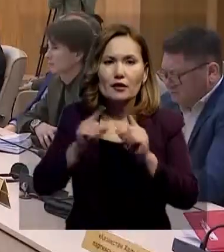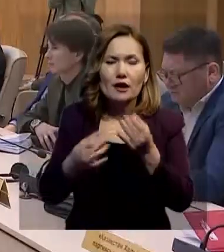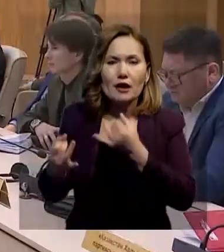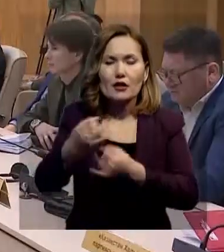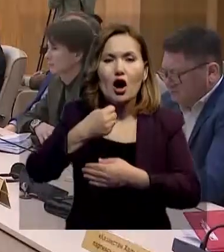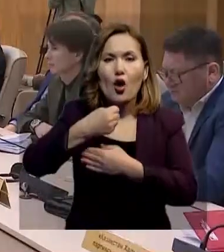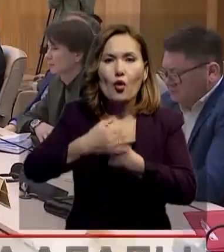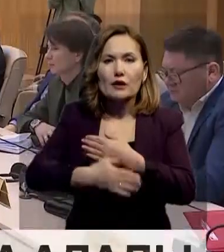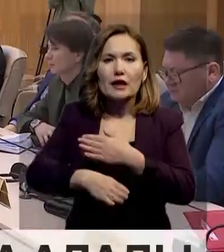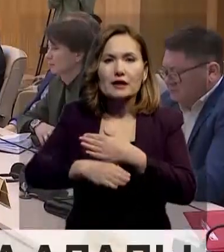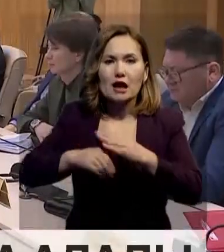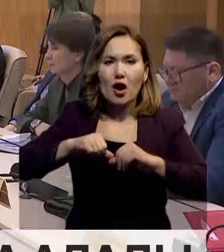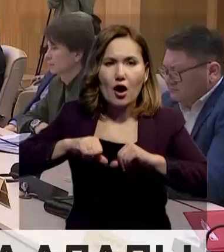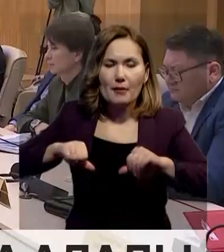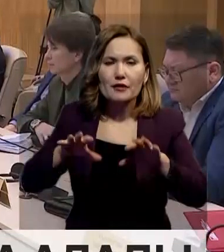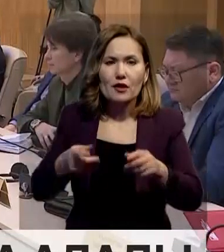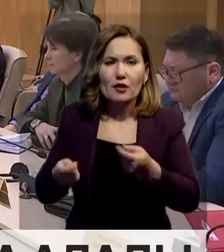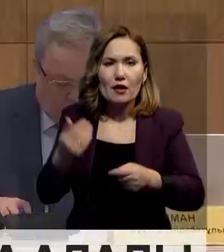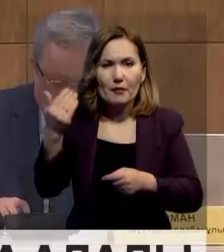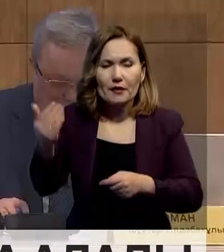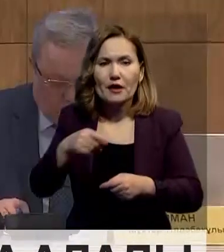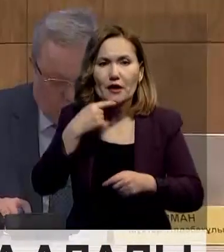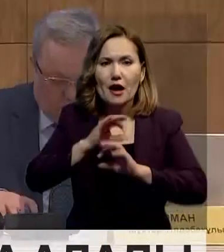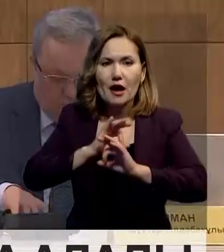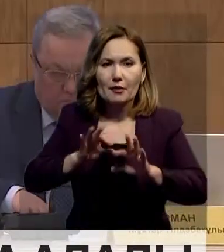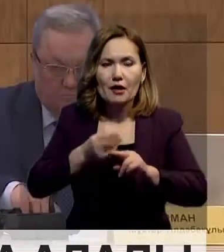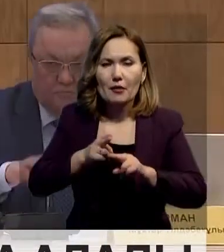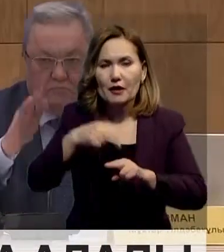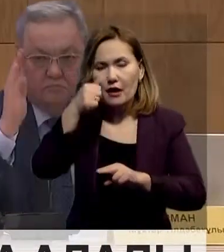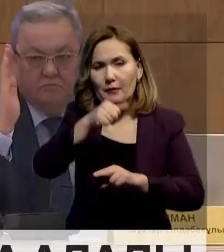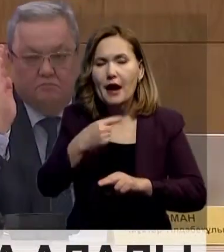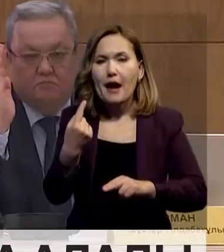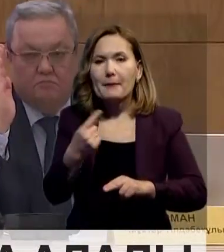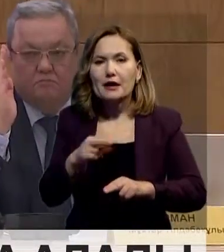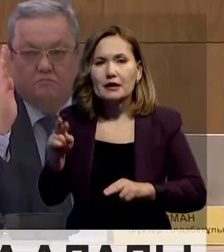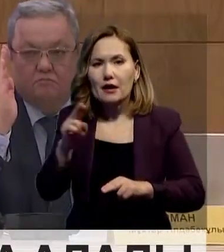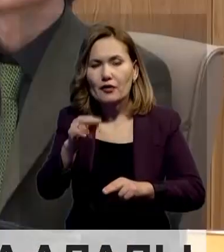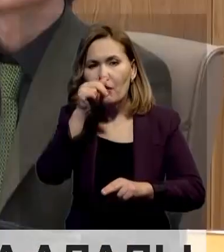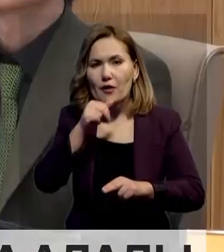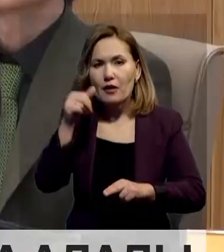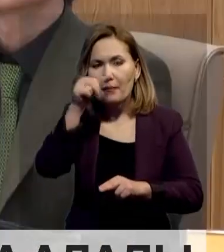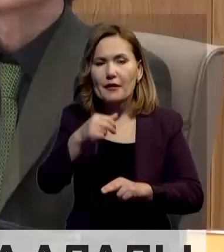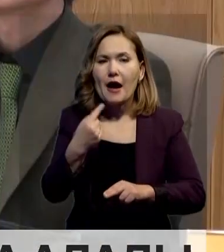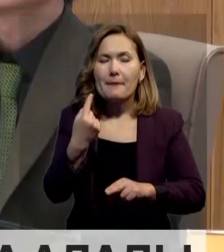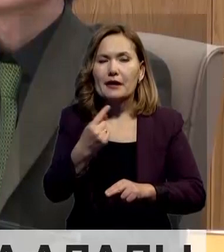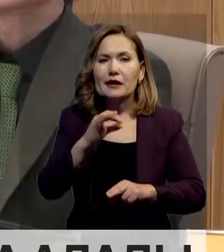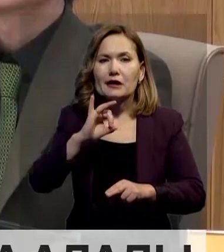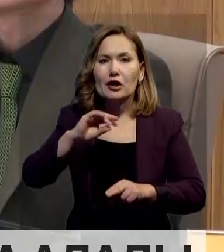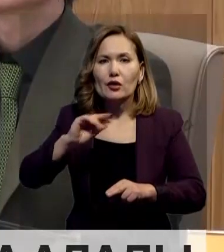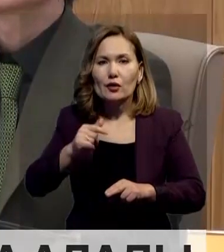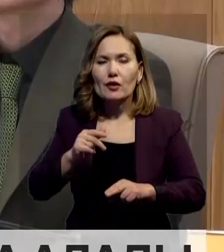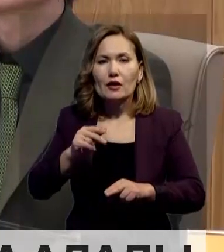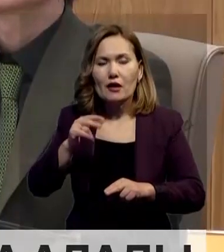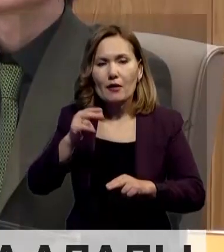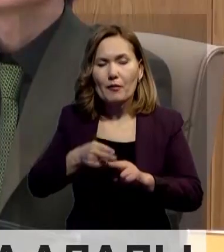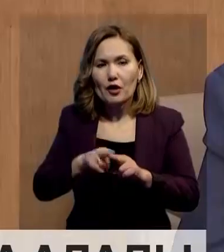сайлау комиссиясы төрағасының орынбасары Константин Петровтың айтуынша, биылғы 1 қаңтар және былтырғы 1 шілдедегі жағдай бойынша